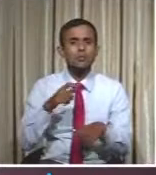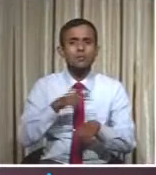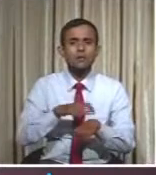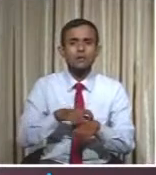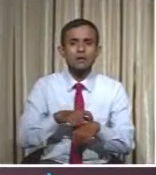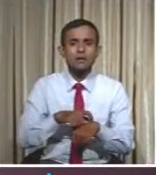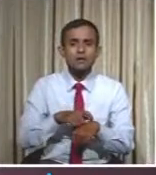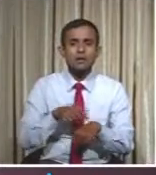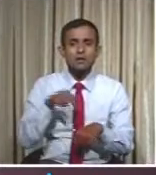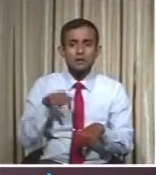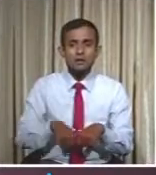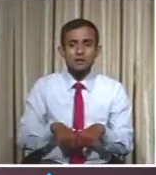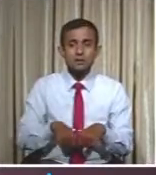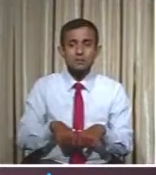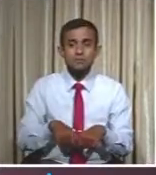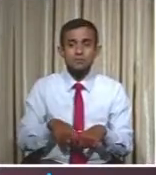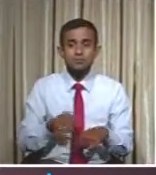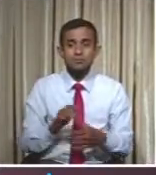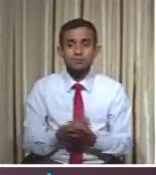අර